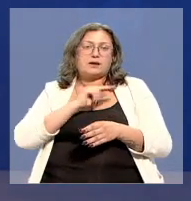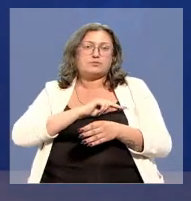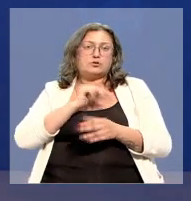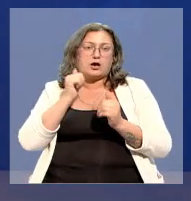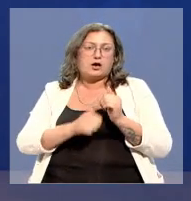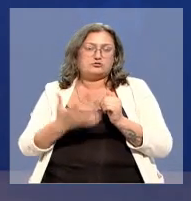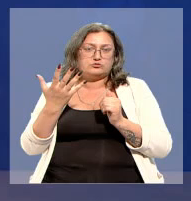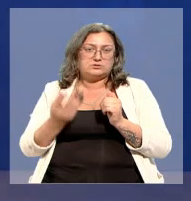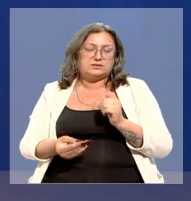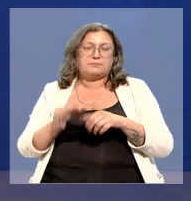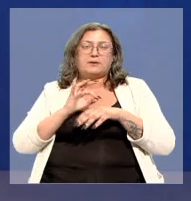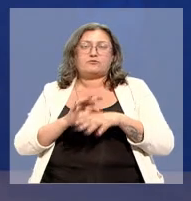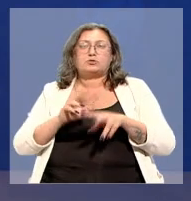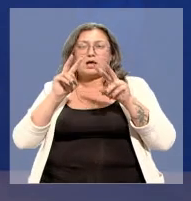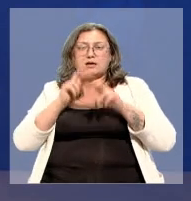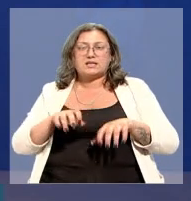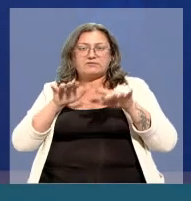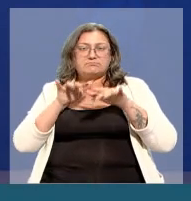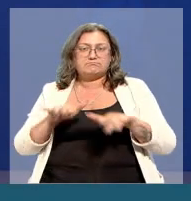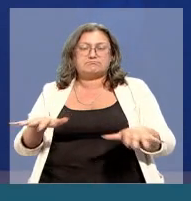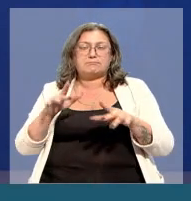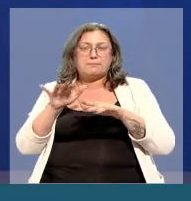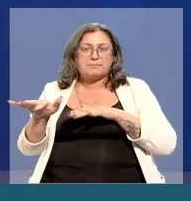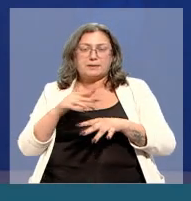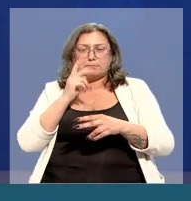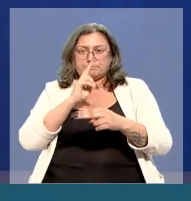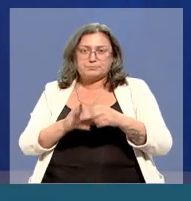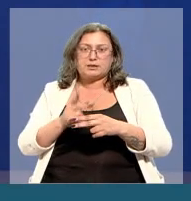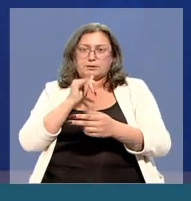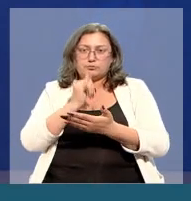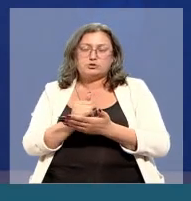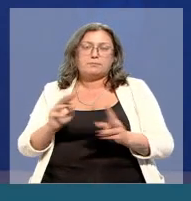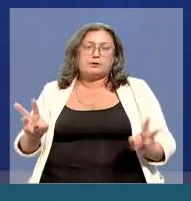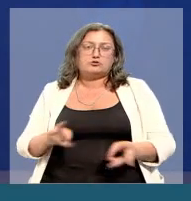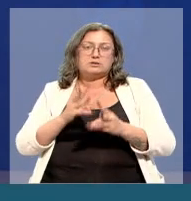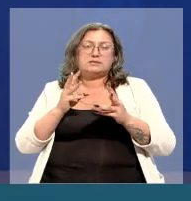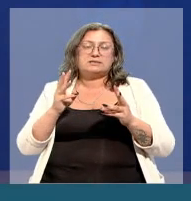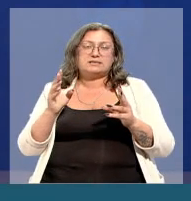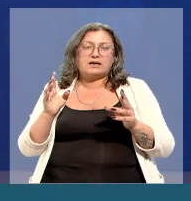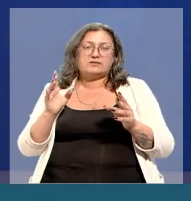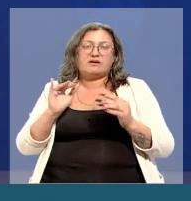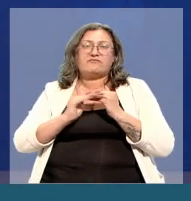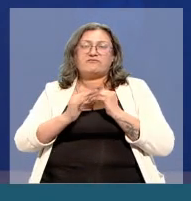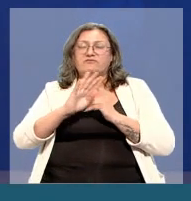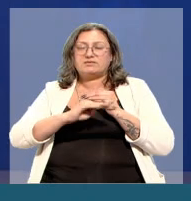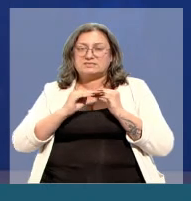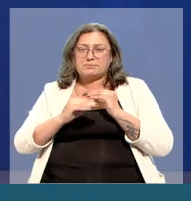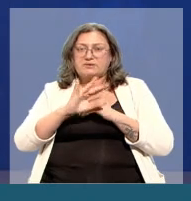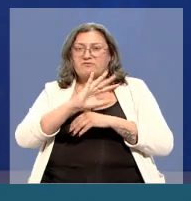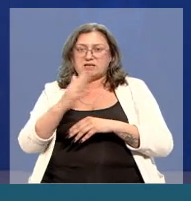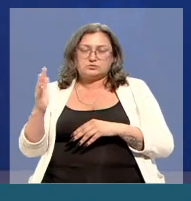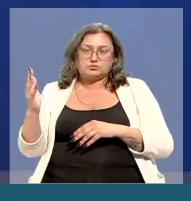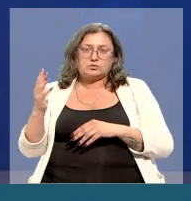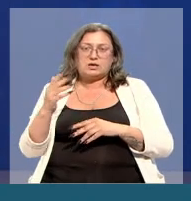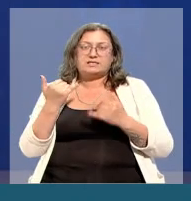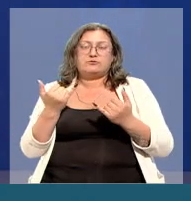ежедневно, проводят рейдовые мероприятия по предупреждению недопущения нарушений требований пожарной безопасности в лесных и степных массивах.